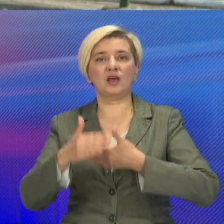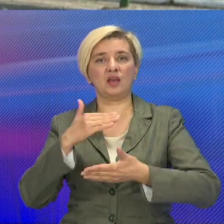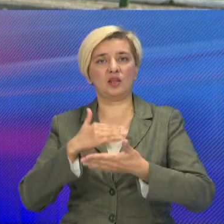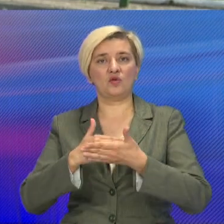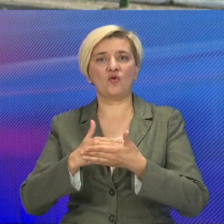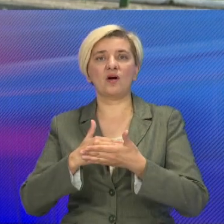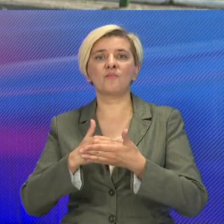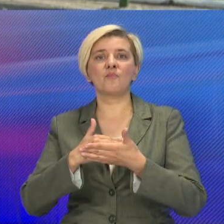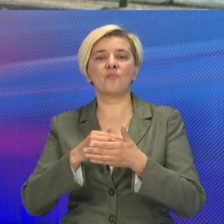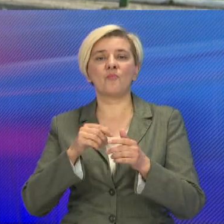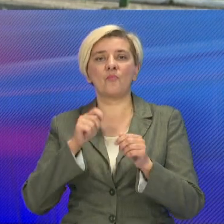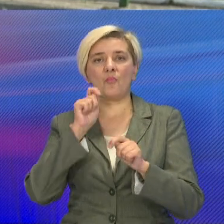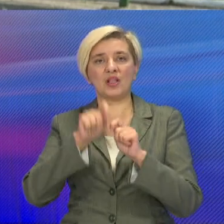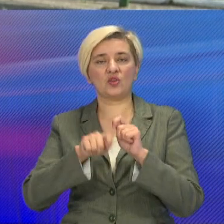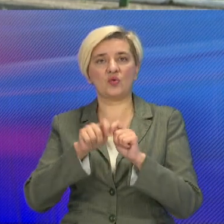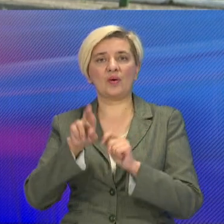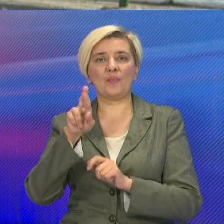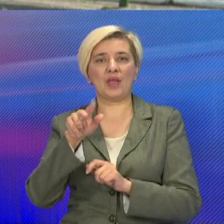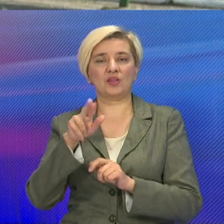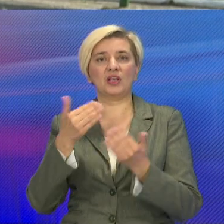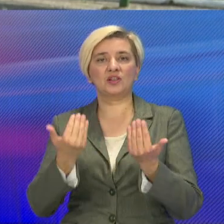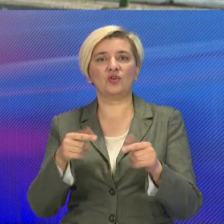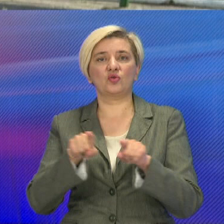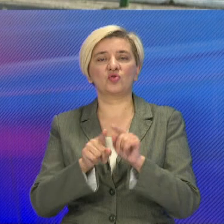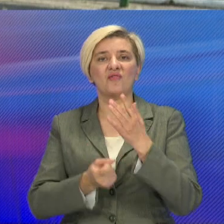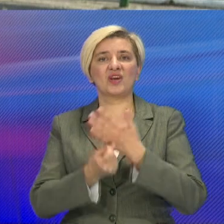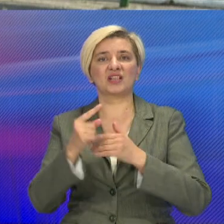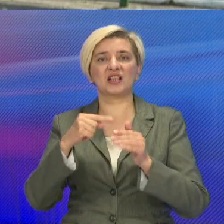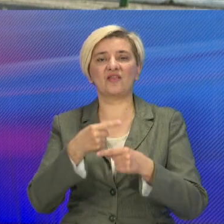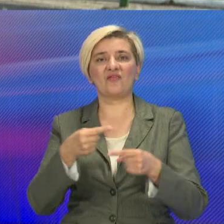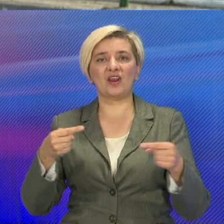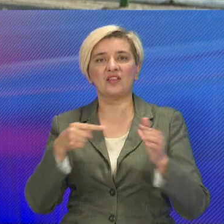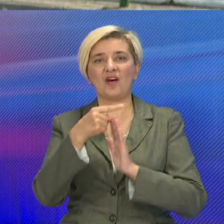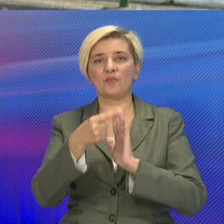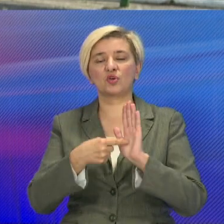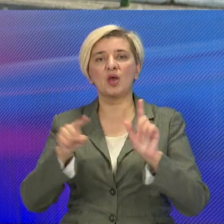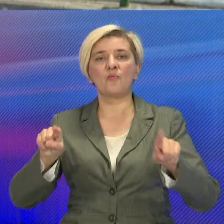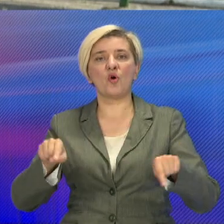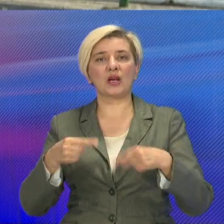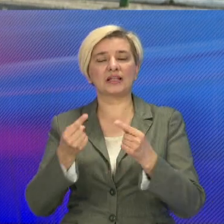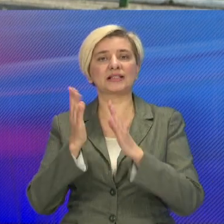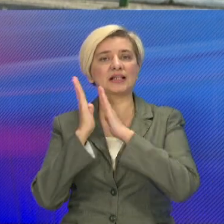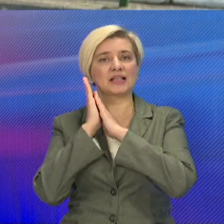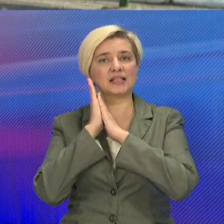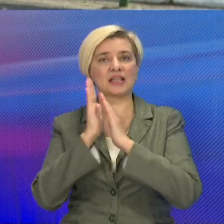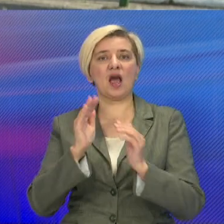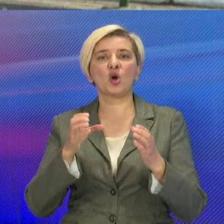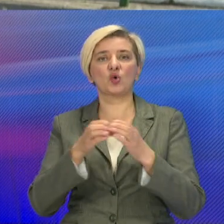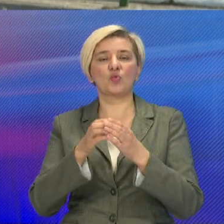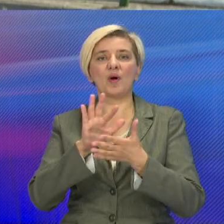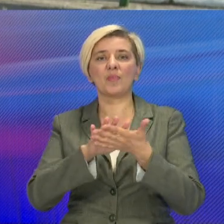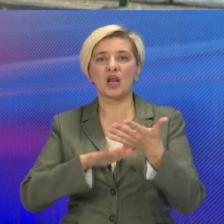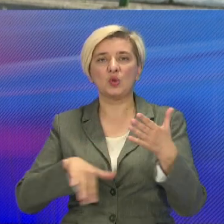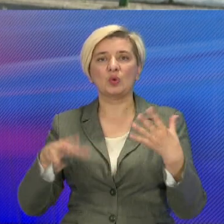тоже возник ряд вопросов по организации сна группы продленного дня, но это такие режимные